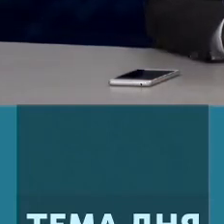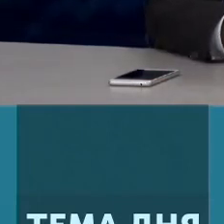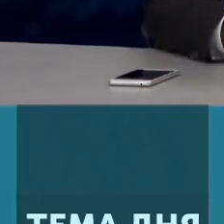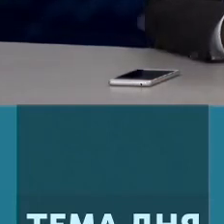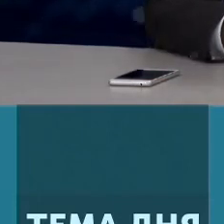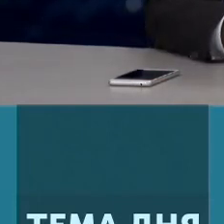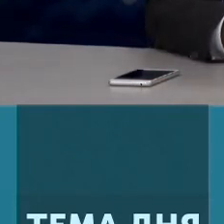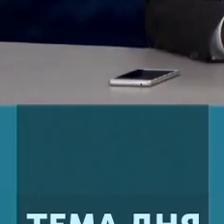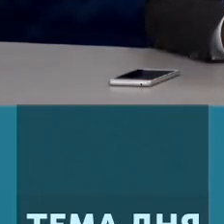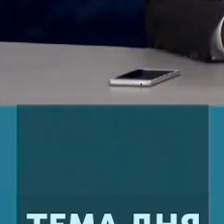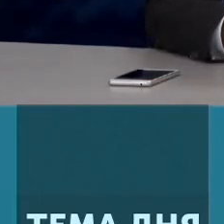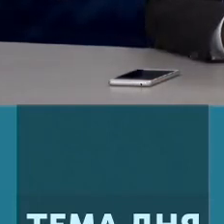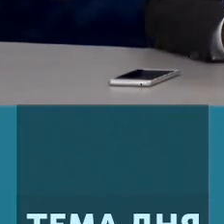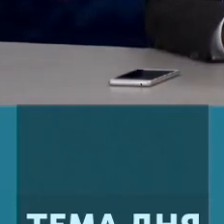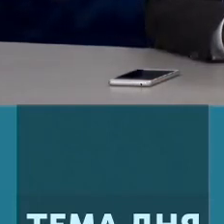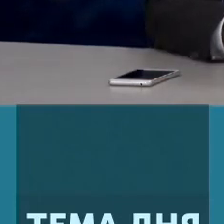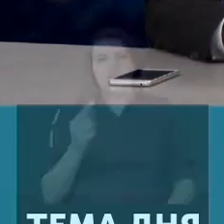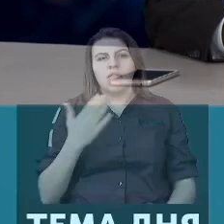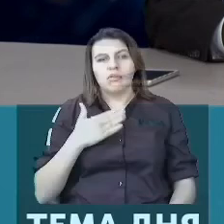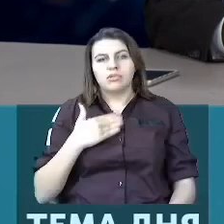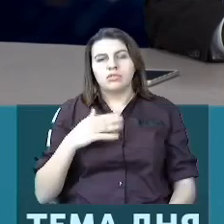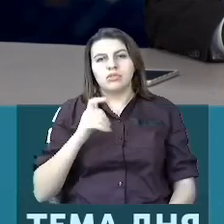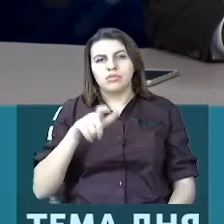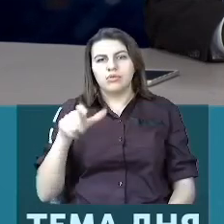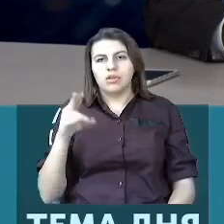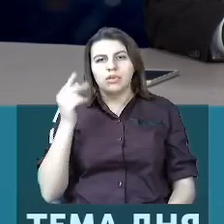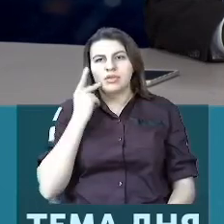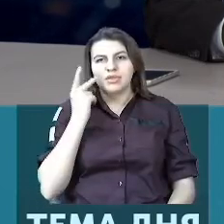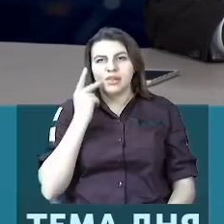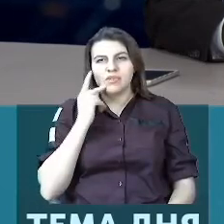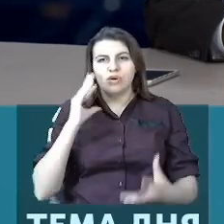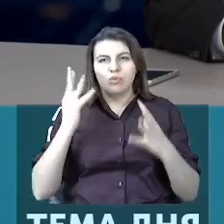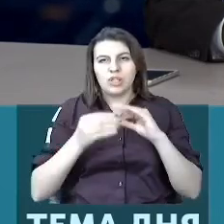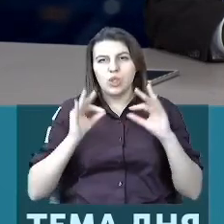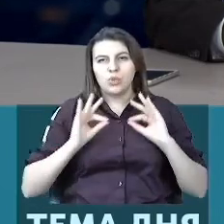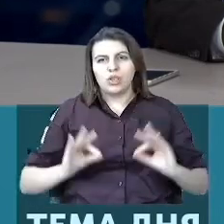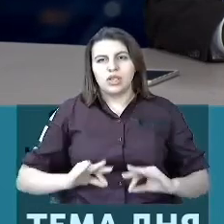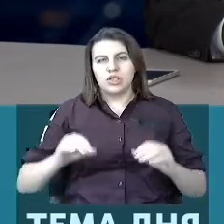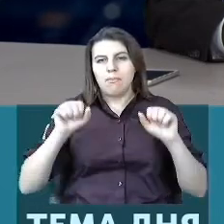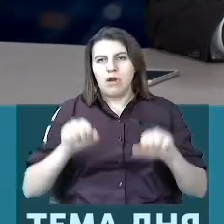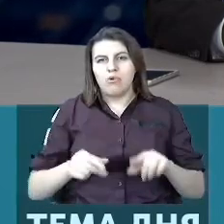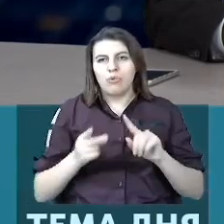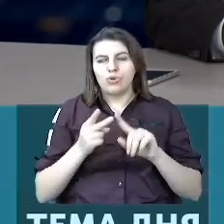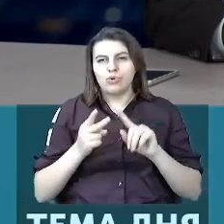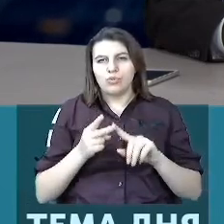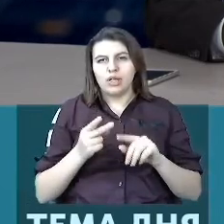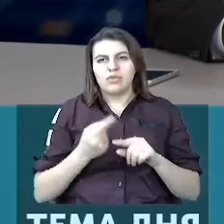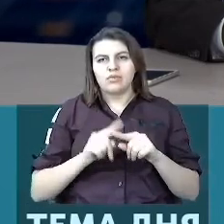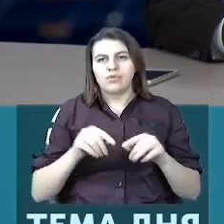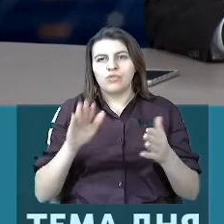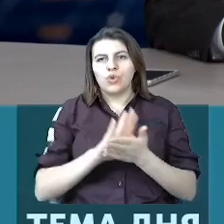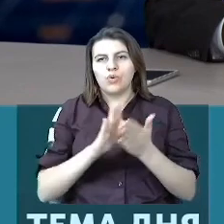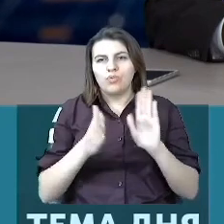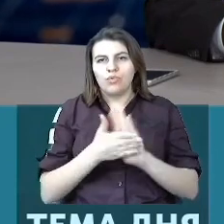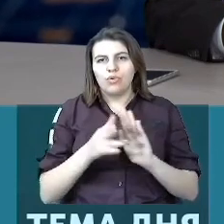По-перше, наші люди не завжди обізнані з юридичним правом. По-друге, в договорі про